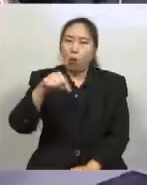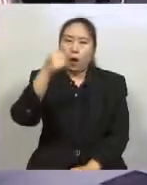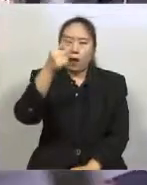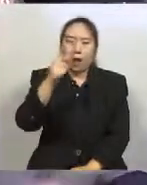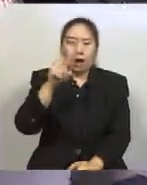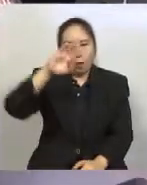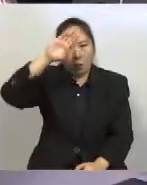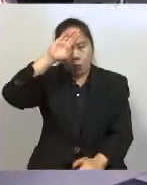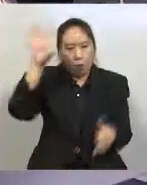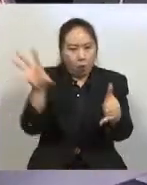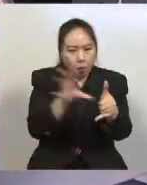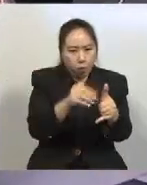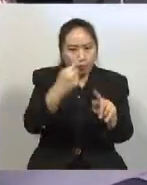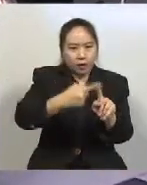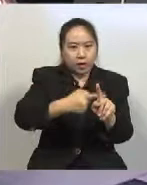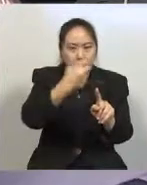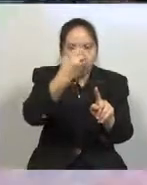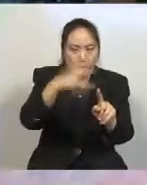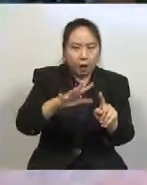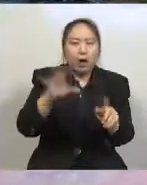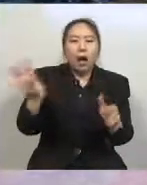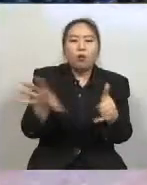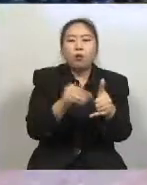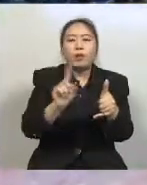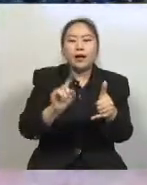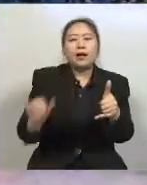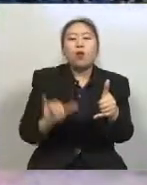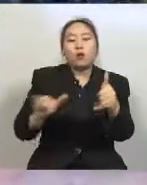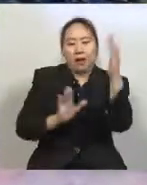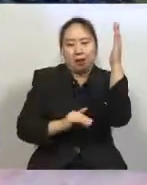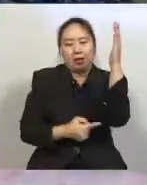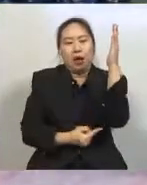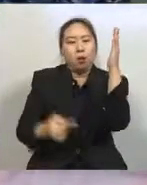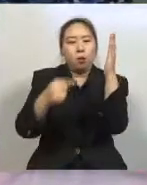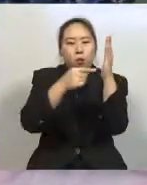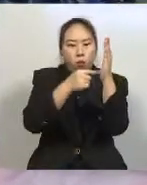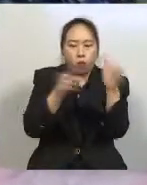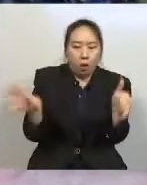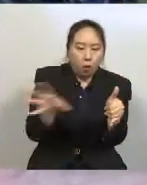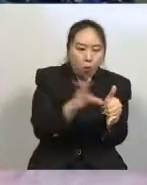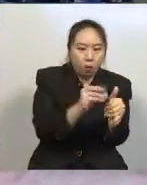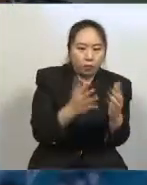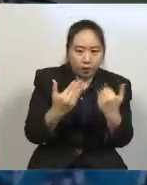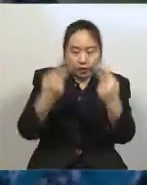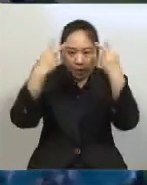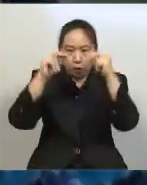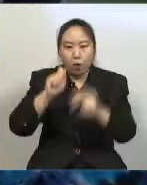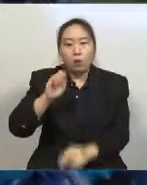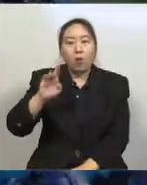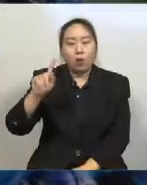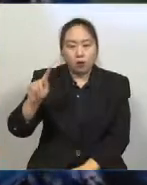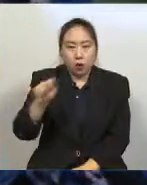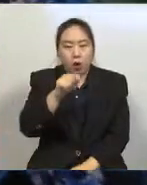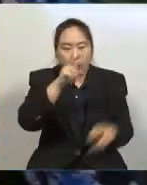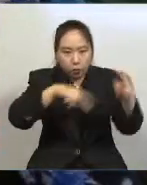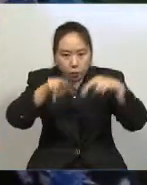นกุนย่ามา2เดือนแล้วจากญาติที่เดินทางมาจากภาคใต้ขณะนี้ได้รับการดูแลใกล้ชิดจากนายกอบต.ท่าอิฐและ